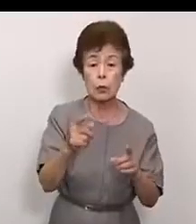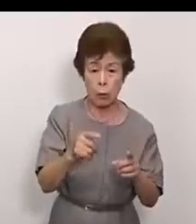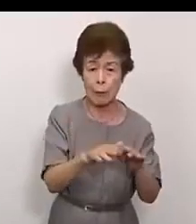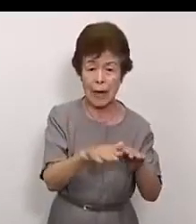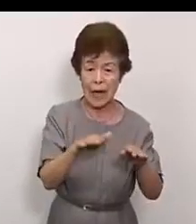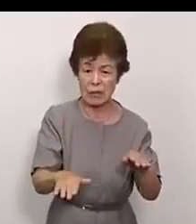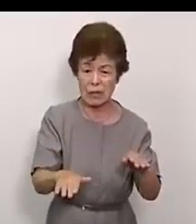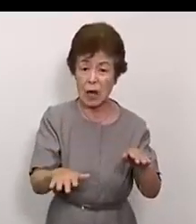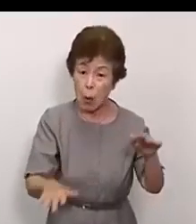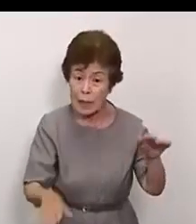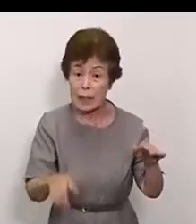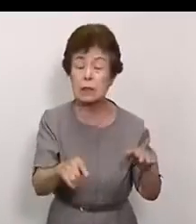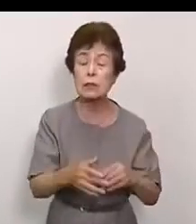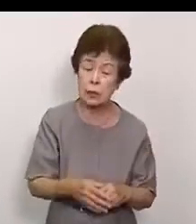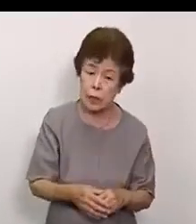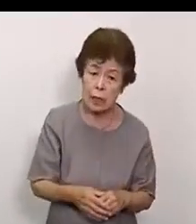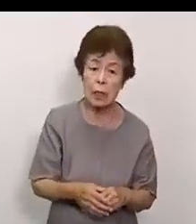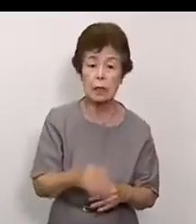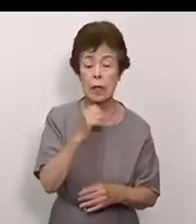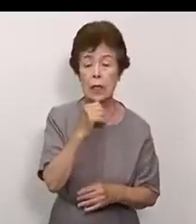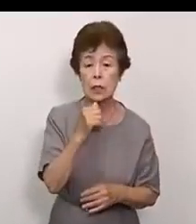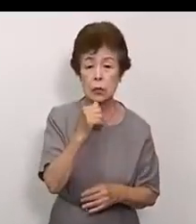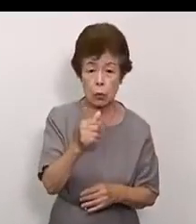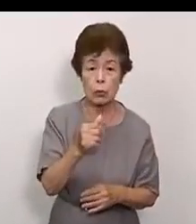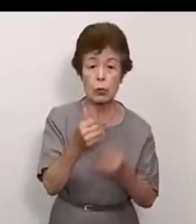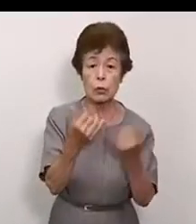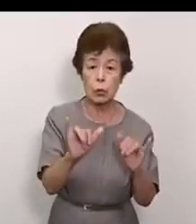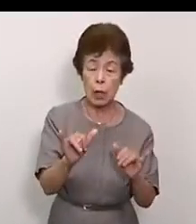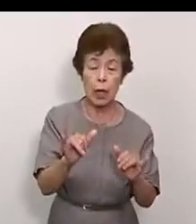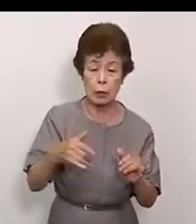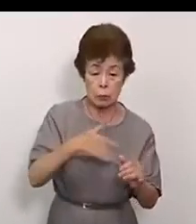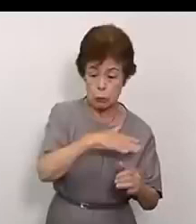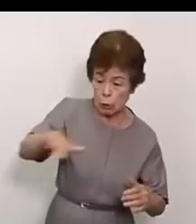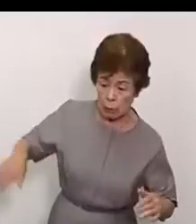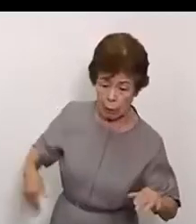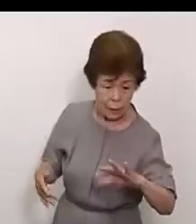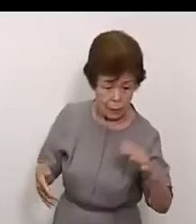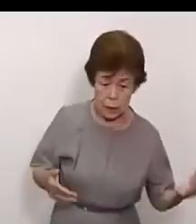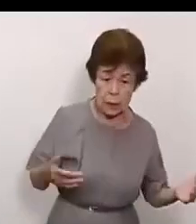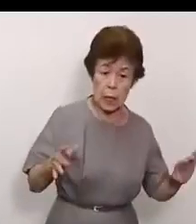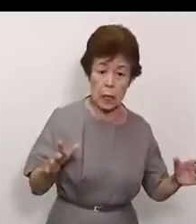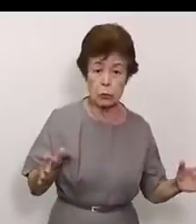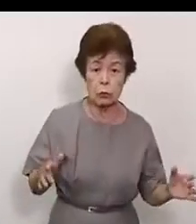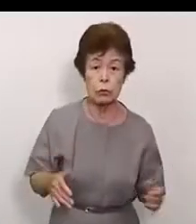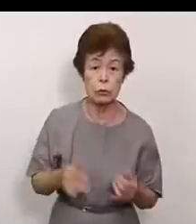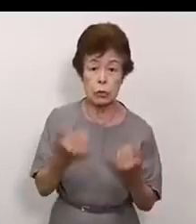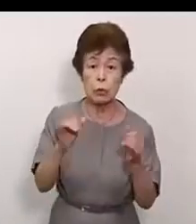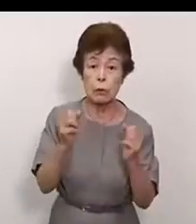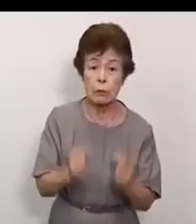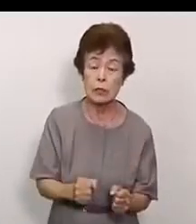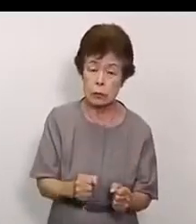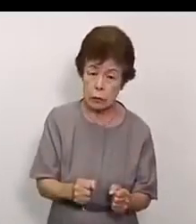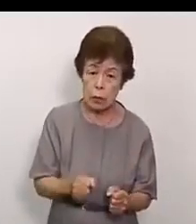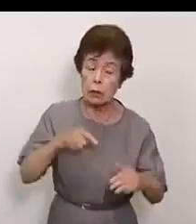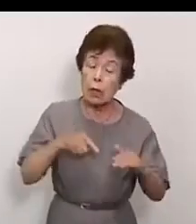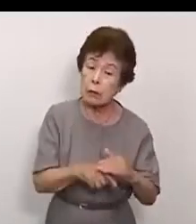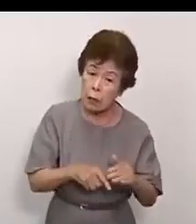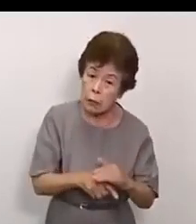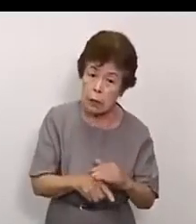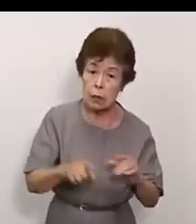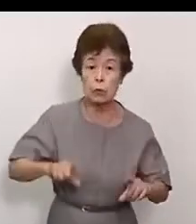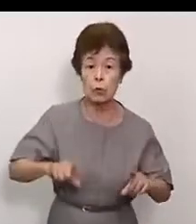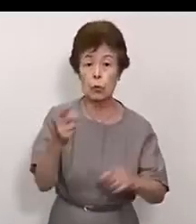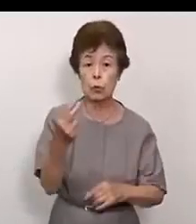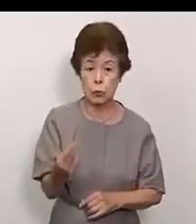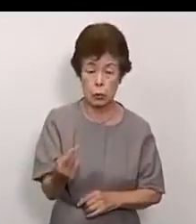ですから、 はい、 全く貧困が身の回りにない風景の中で生きている人もいるんです、うん、ただなぜじゃあ東京都が、まあ、住